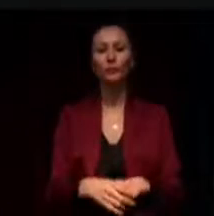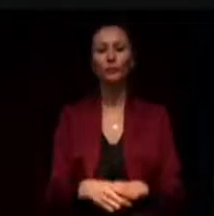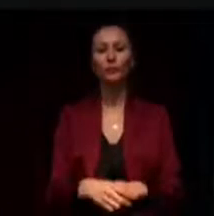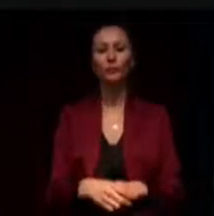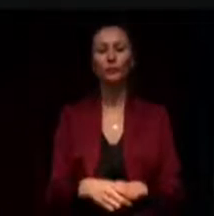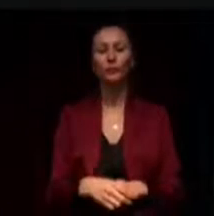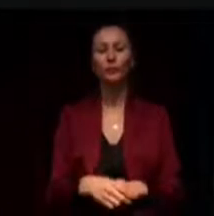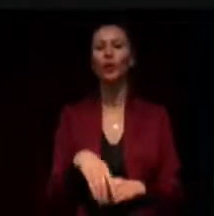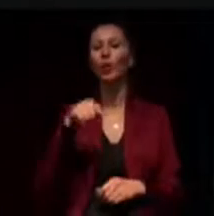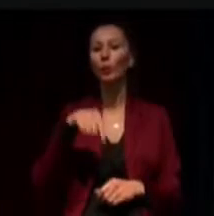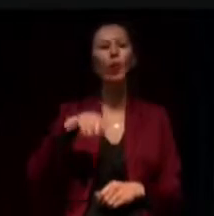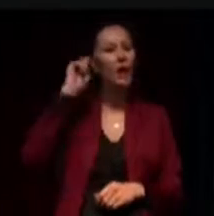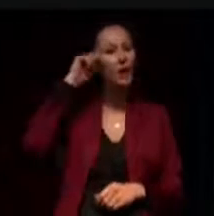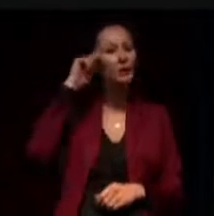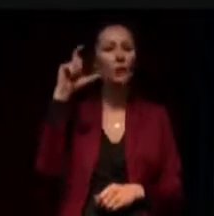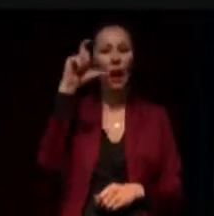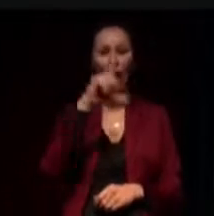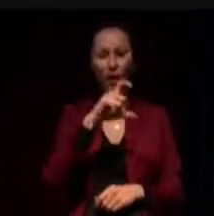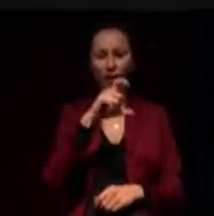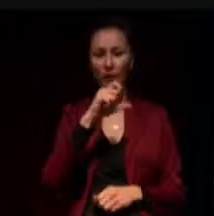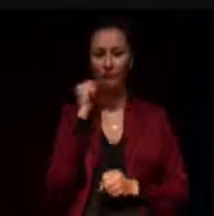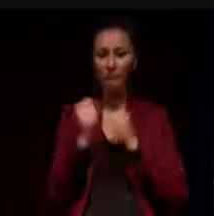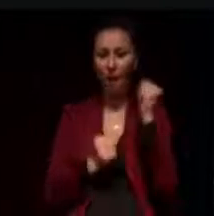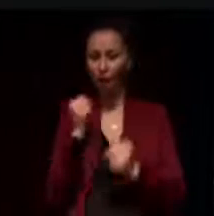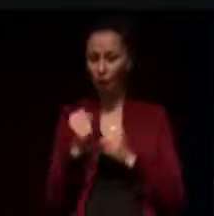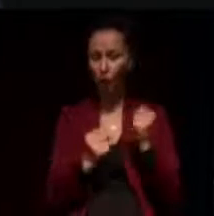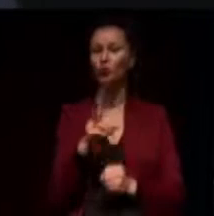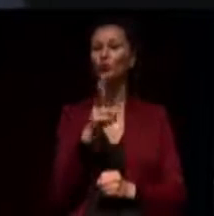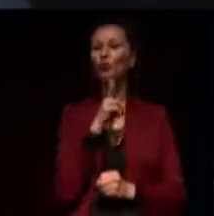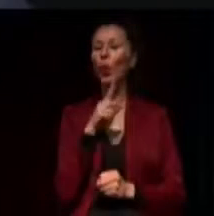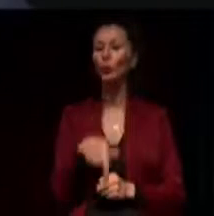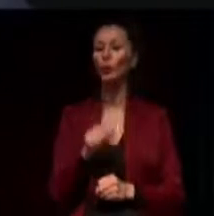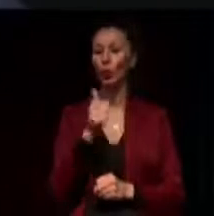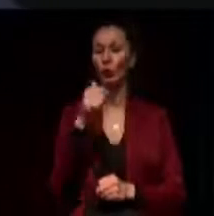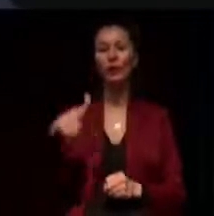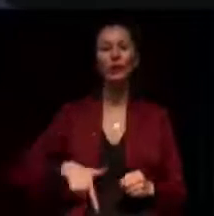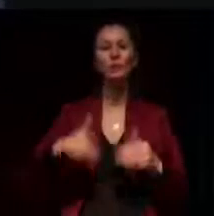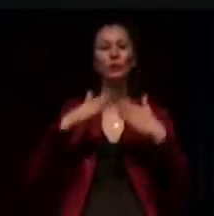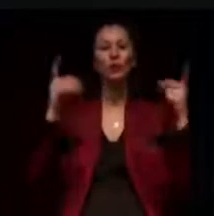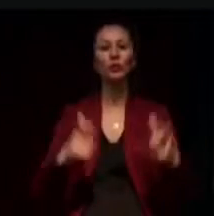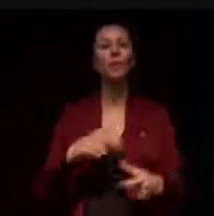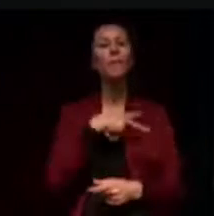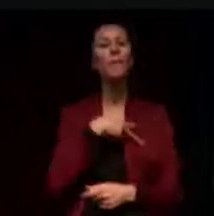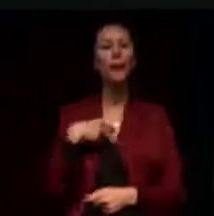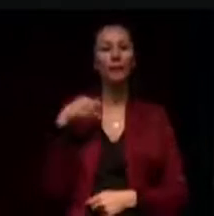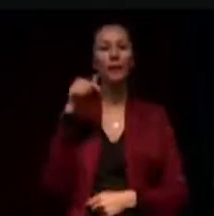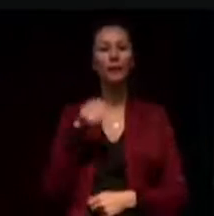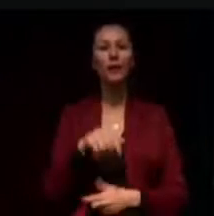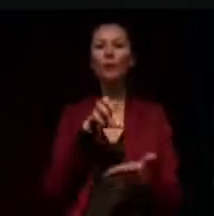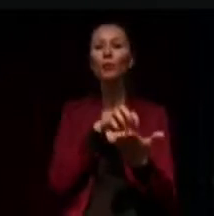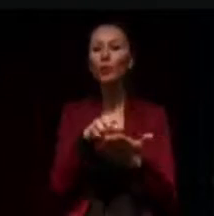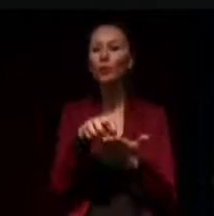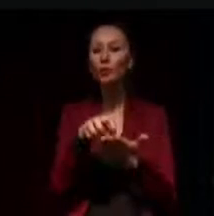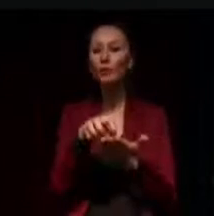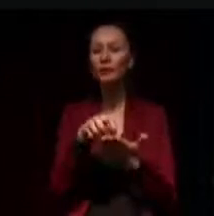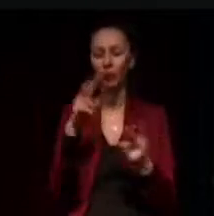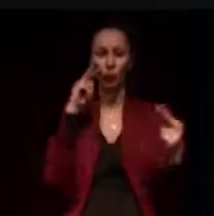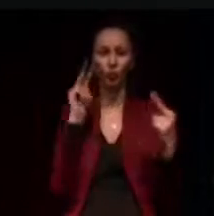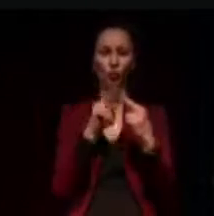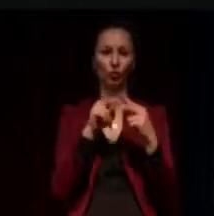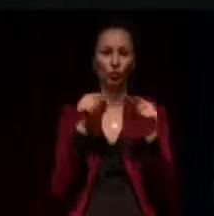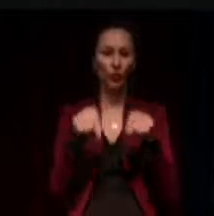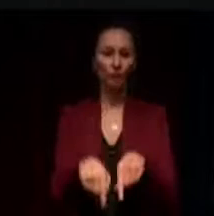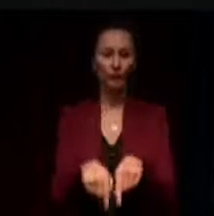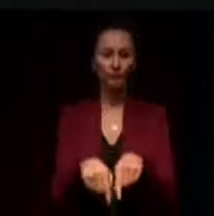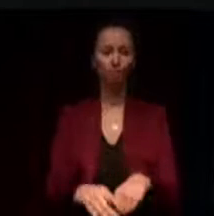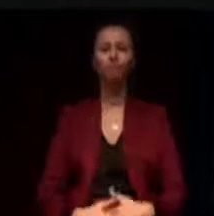bu Kasım ayı maratonunun son gününe geldik ve İzmir Büyükşehir Belediyesi bütçesini görüşeceğiz.